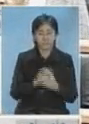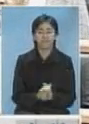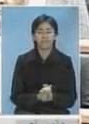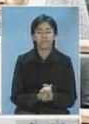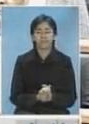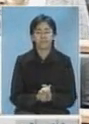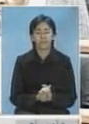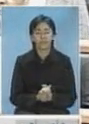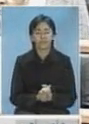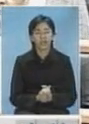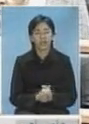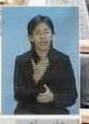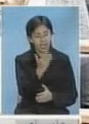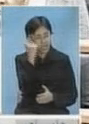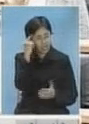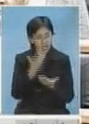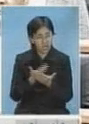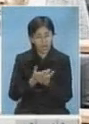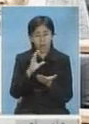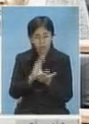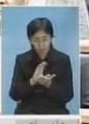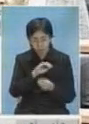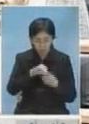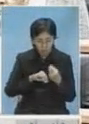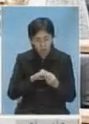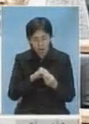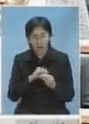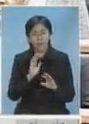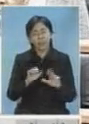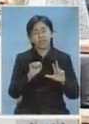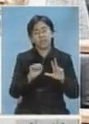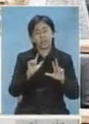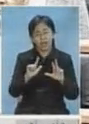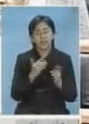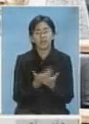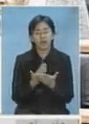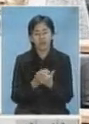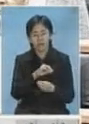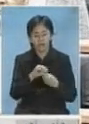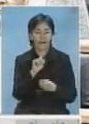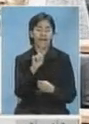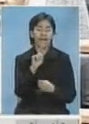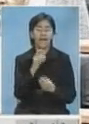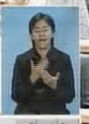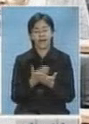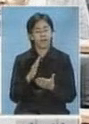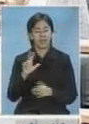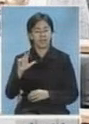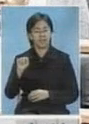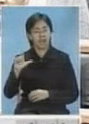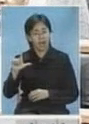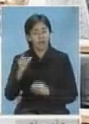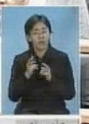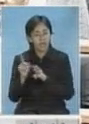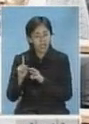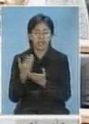ความว่าท่านจะต้องใช้งบประมาณขาดดุลจำนวนถึง 3 แสนล้านบาทคือหาเงินไม่ได้ 3 แสนครับวิธีการที่จะหา